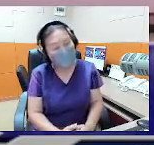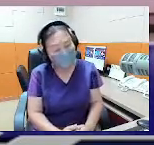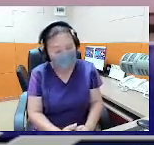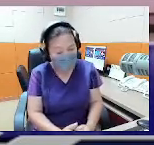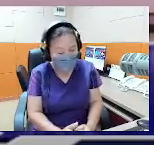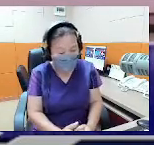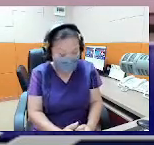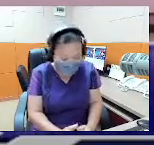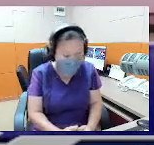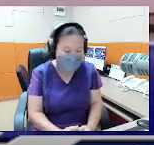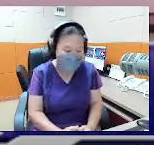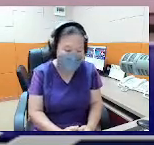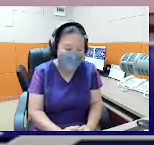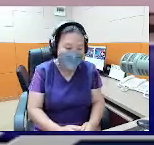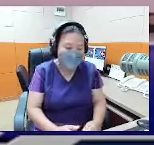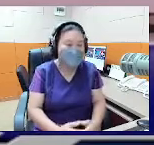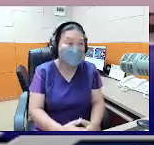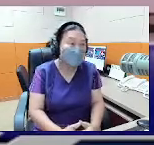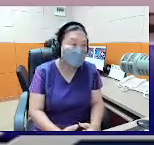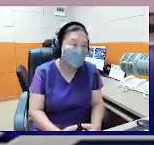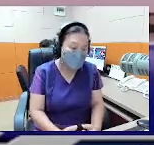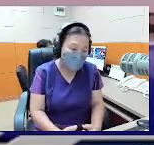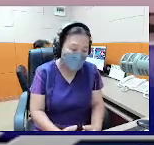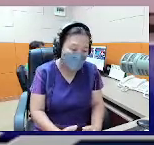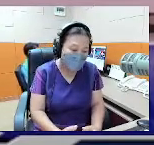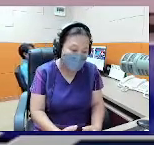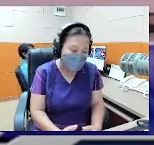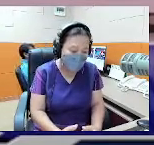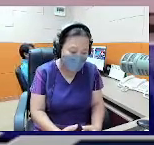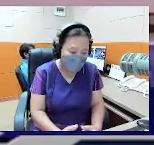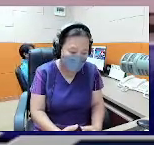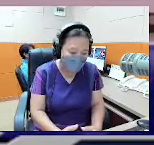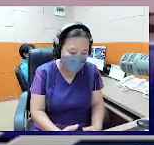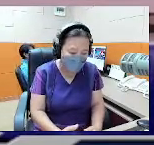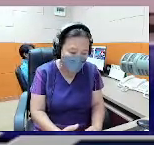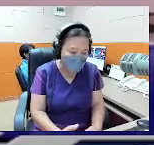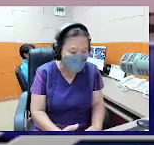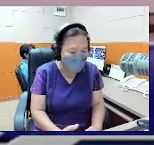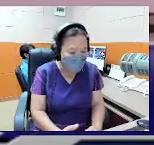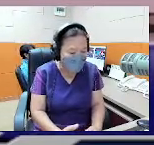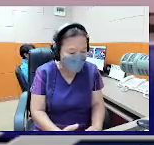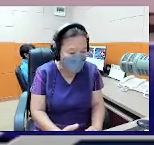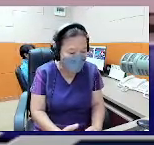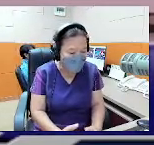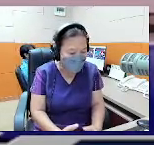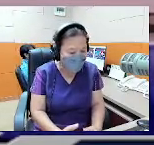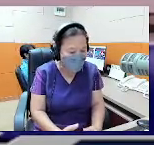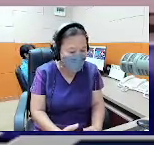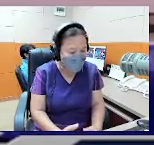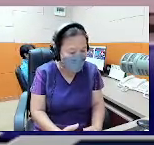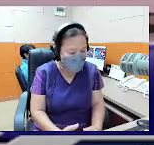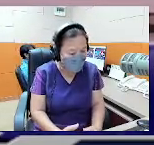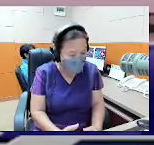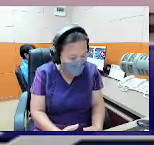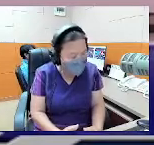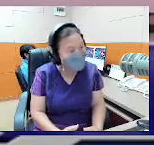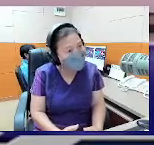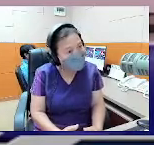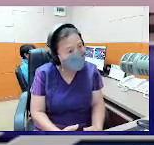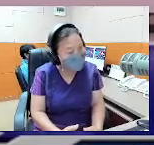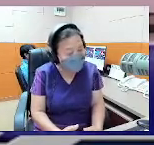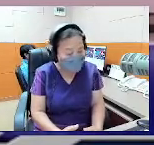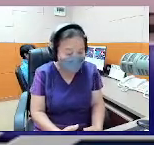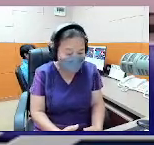คะ รวมถึงพวกเทคโนโลยีสารสนเทศนะคะรวมแล้วก็จะมีในเรื่องของเราให้ความสำคัญกับ